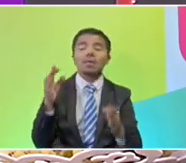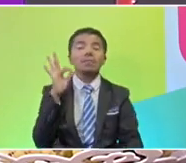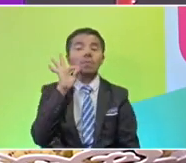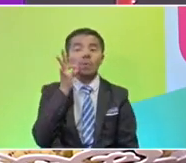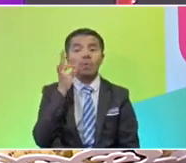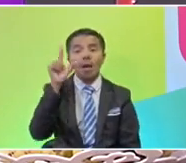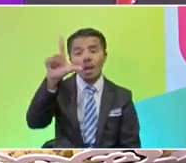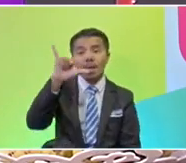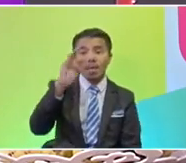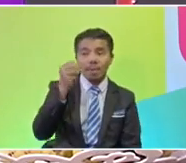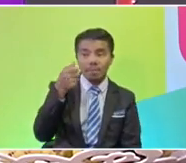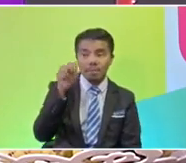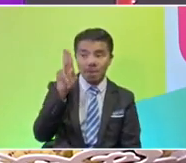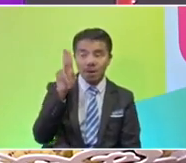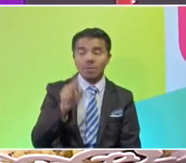merah